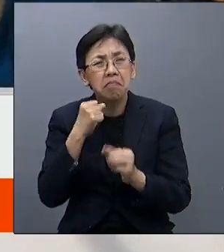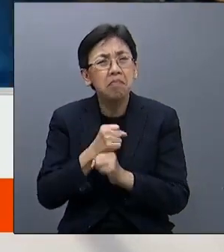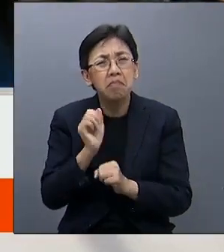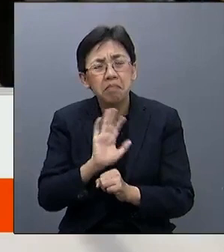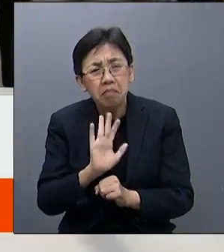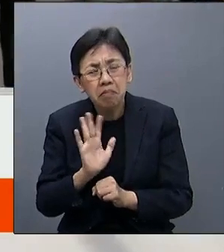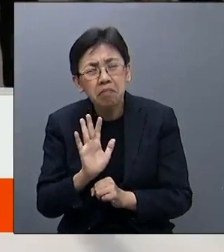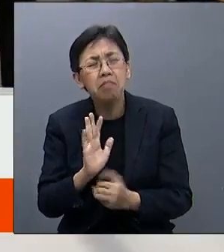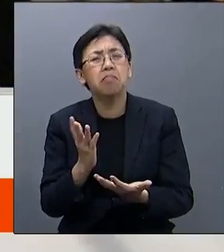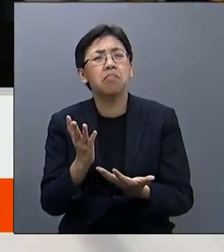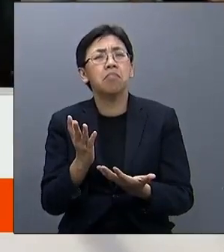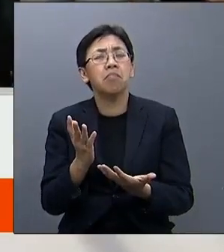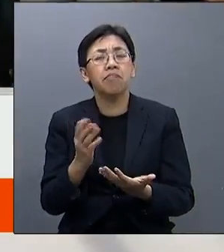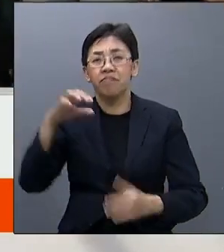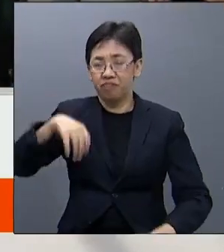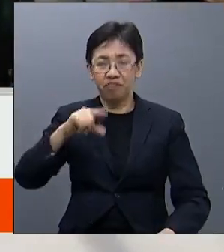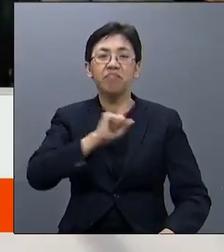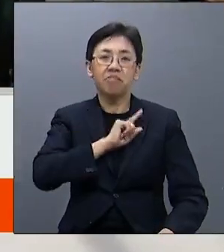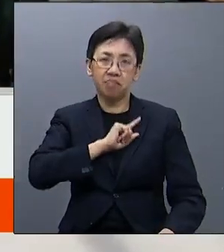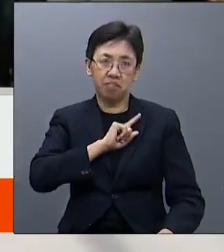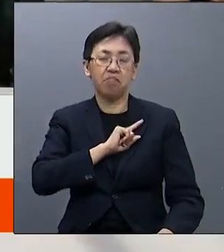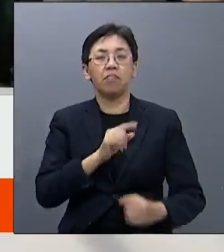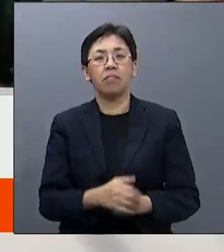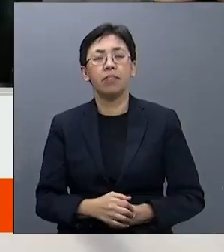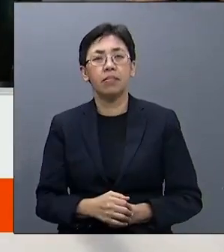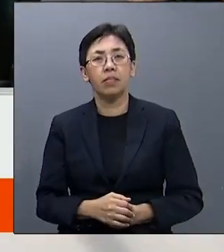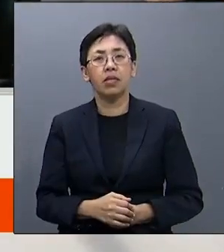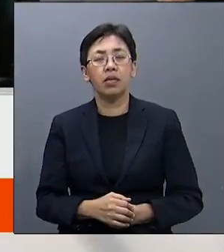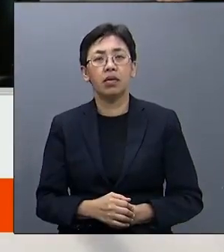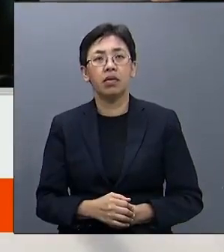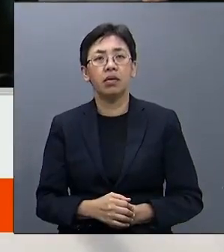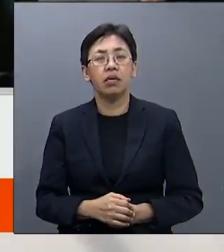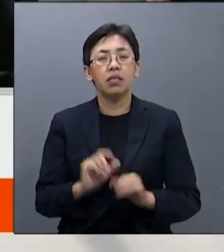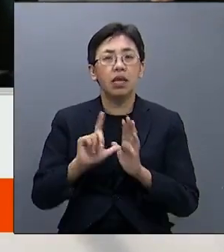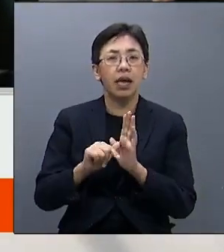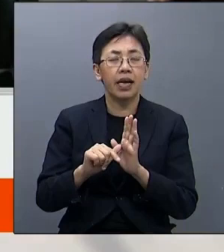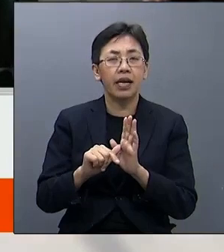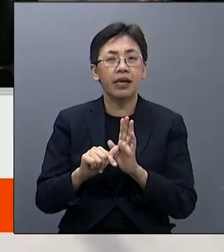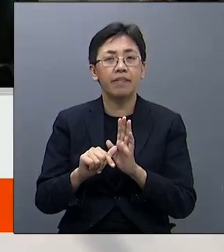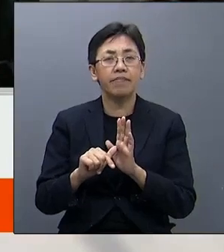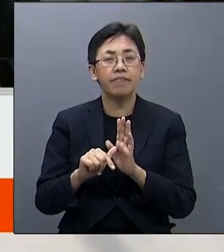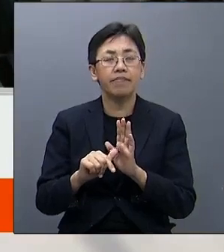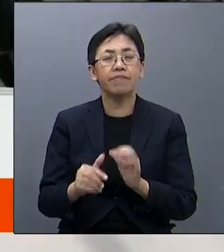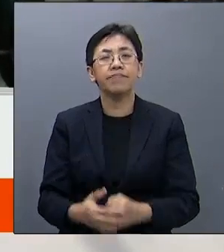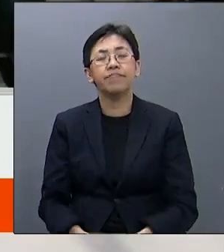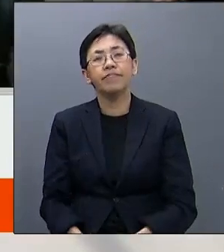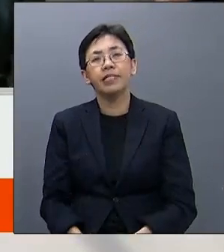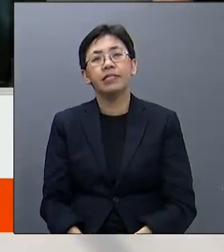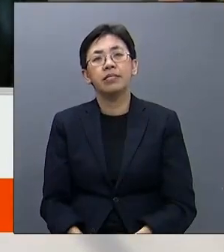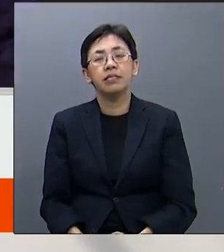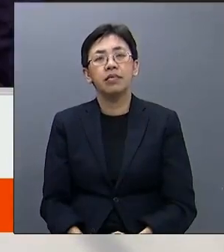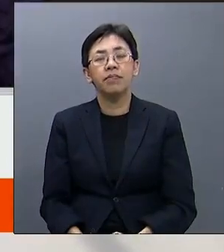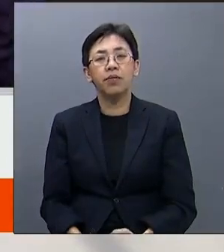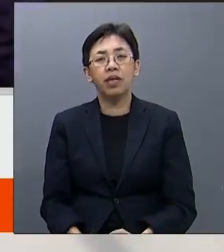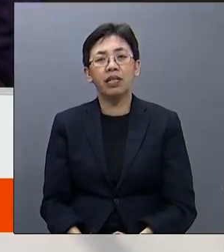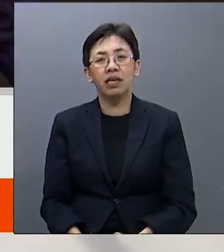คุณไม่ได้ทำเนี่ยตัวหน่วยงานต้องรับผิดชอบด้วย ค่ะแล้วอย่างนี้ค่ะท่านเลขาคะ ขอเรียกดูก่อนล่วงหน้า ค่ะอย่างในกรณี